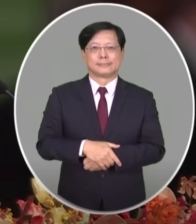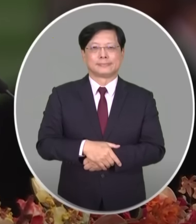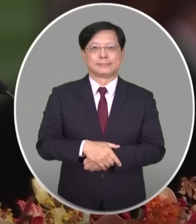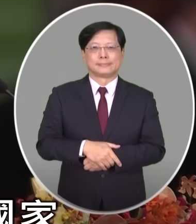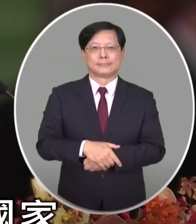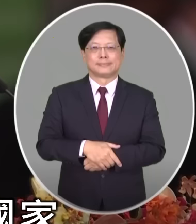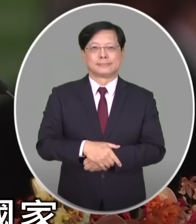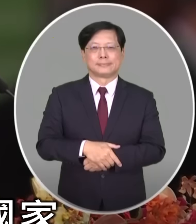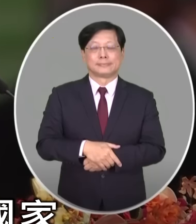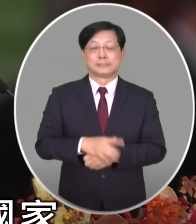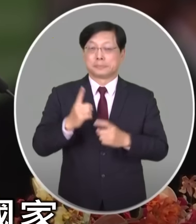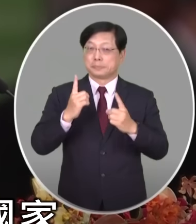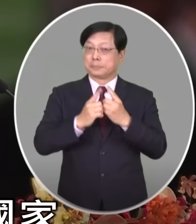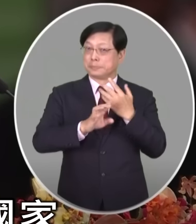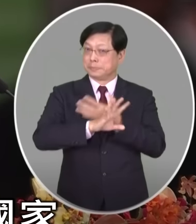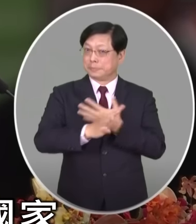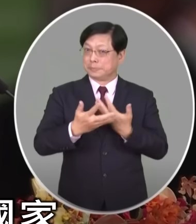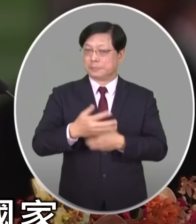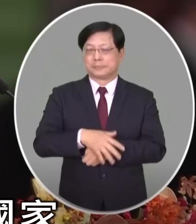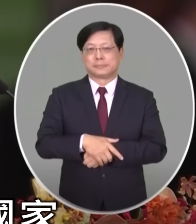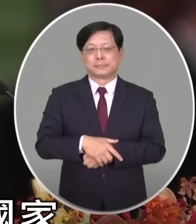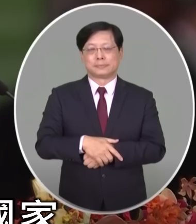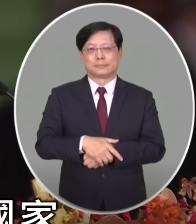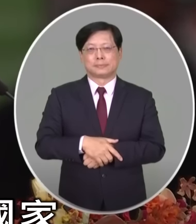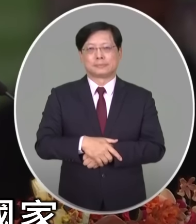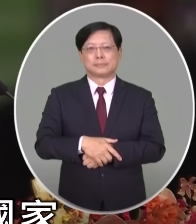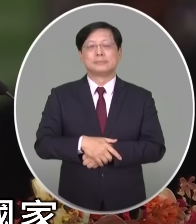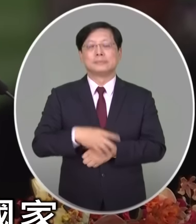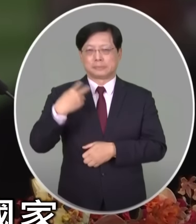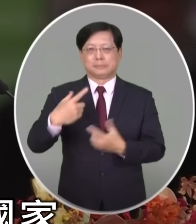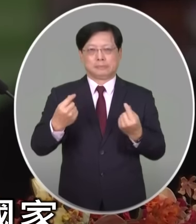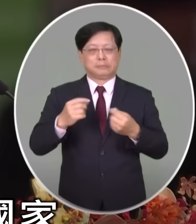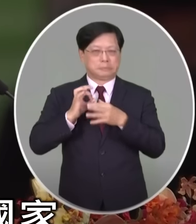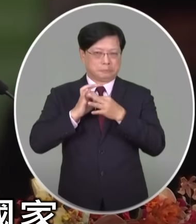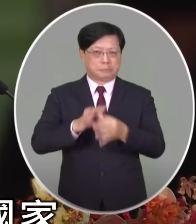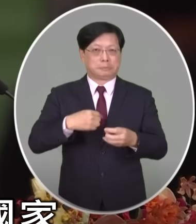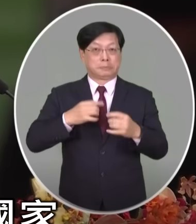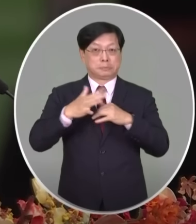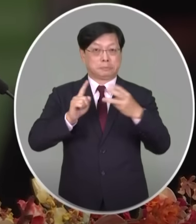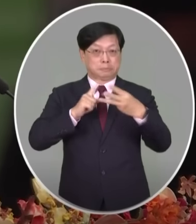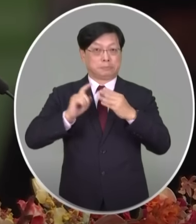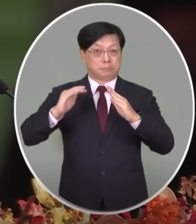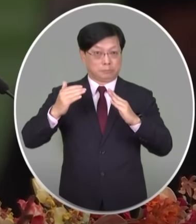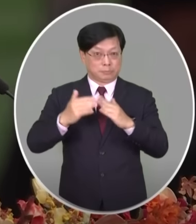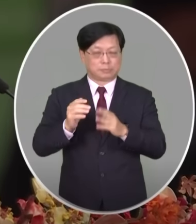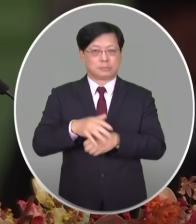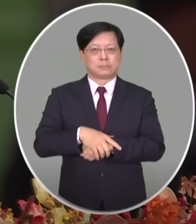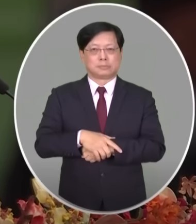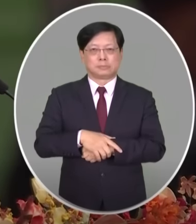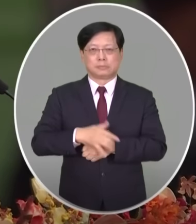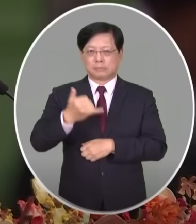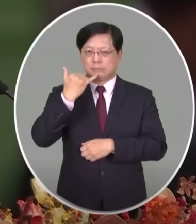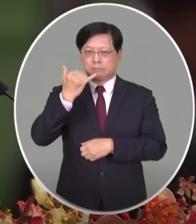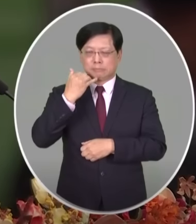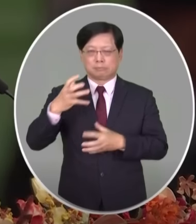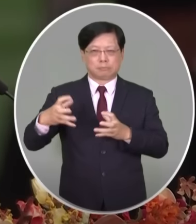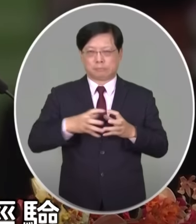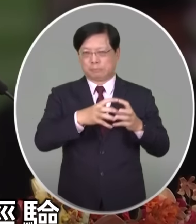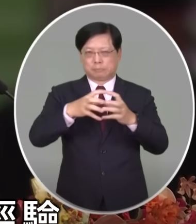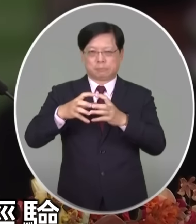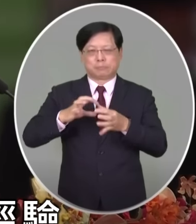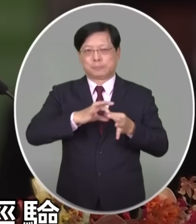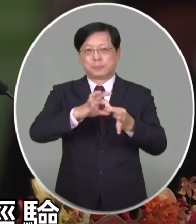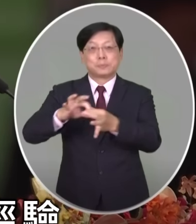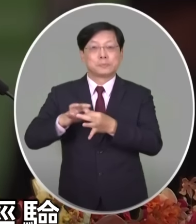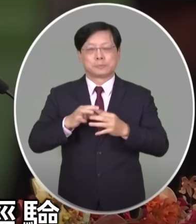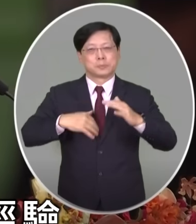对外，我们将持续与民主国家 形成民主共同体，